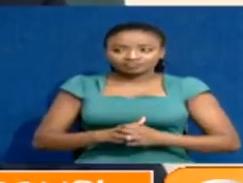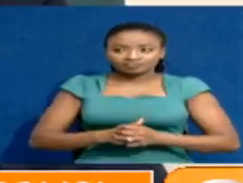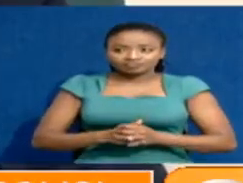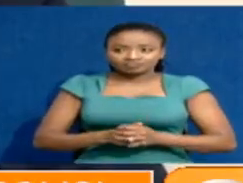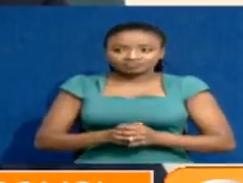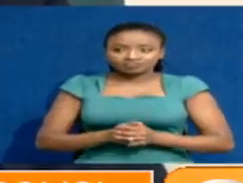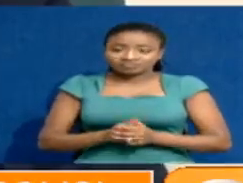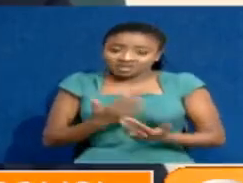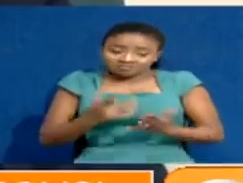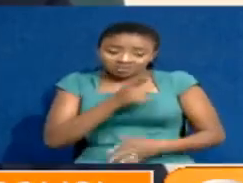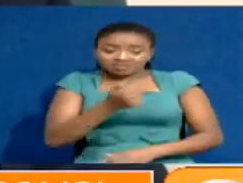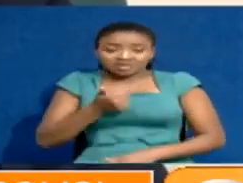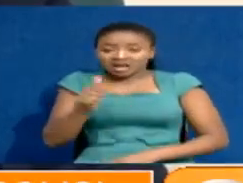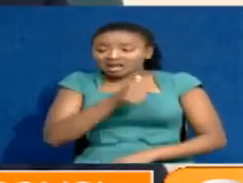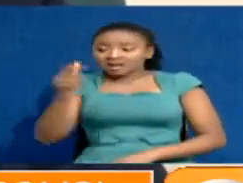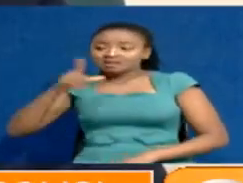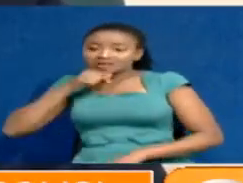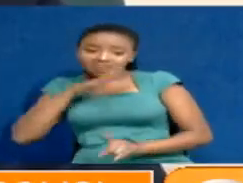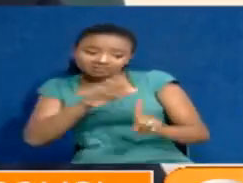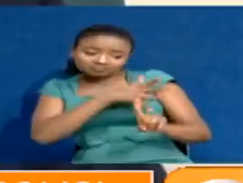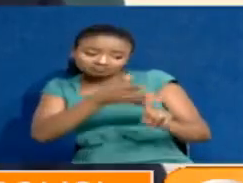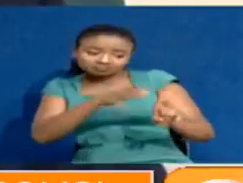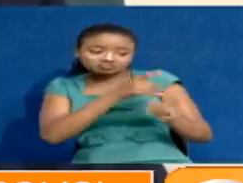pengine alidanganywa na kijana.